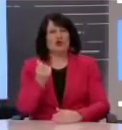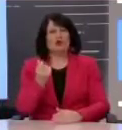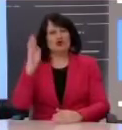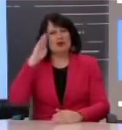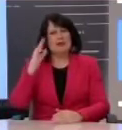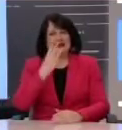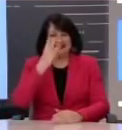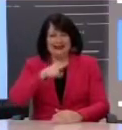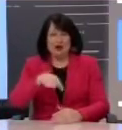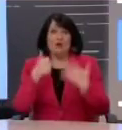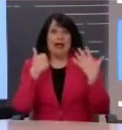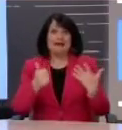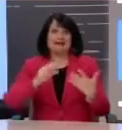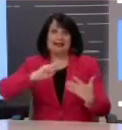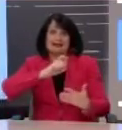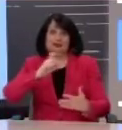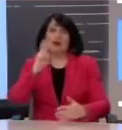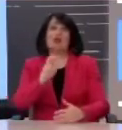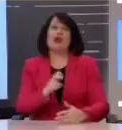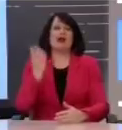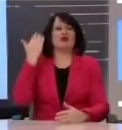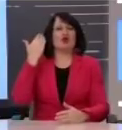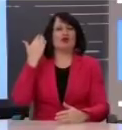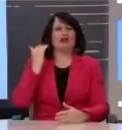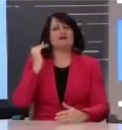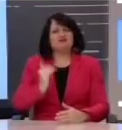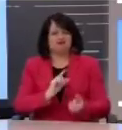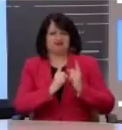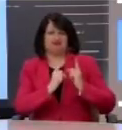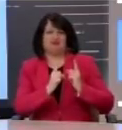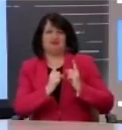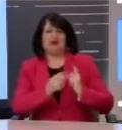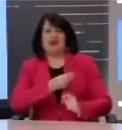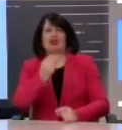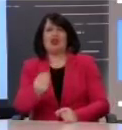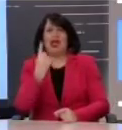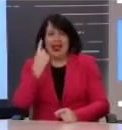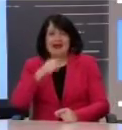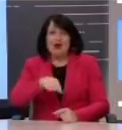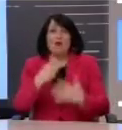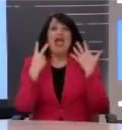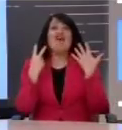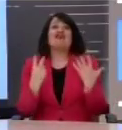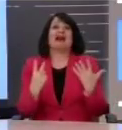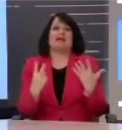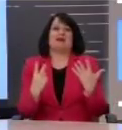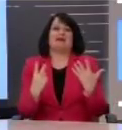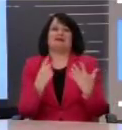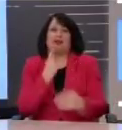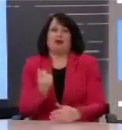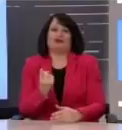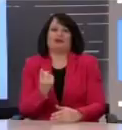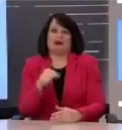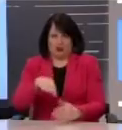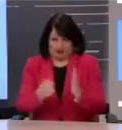τα 3,6 δις δολάρια, που τελικά καταλήξαμε, αυτό που δώσαμε ήταν 1,7 δις δολάρια. Δηλαδή δεν είναι κάτι το οποίο για πρώτη